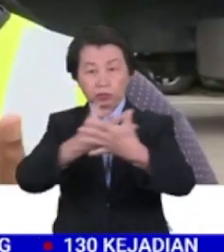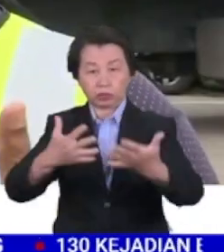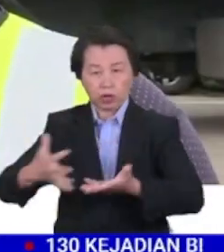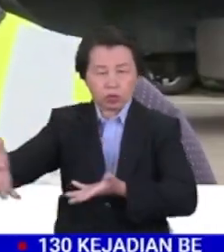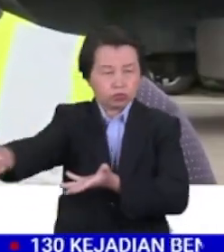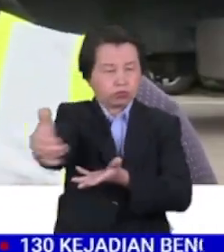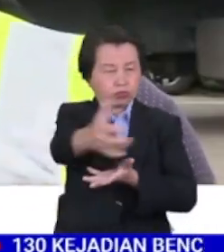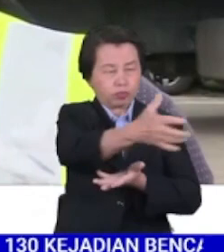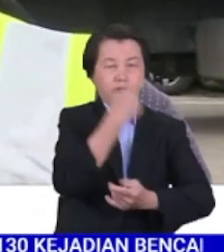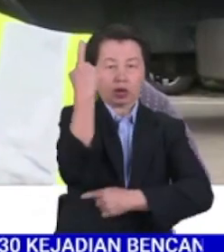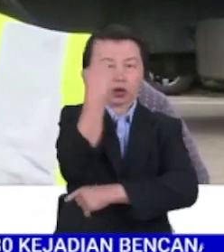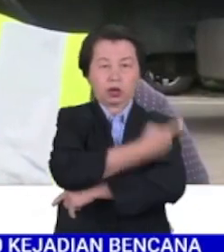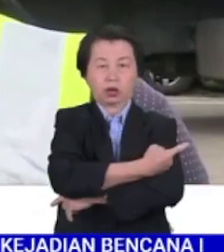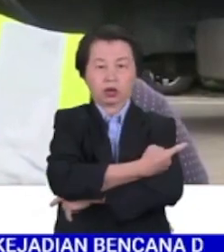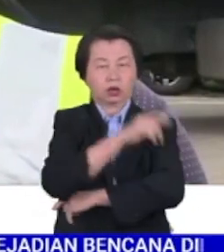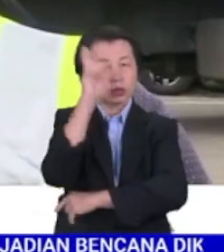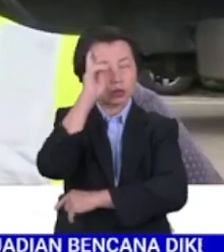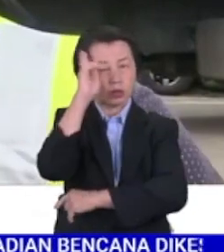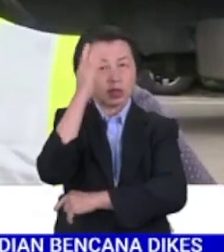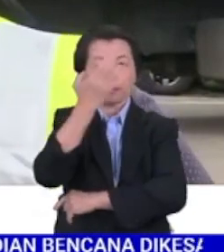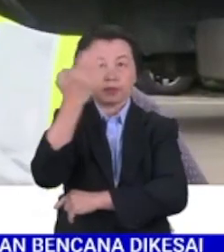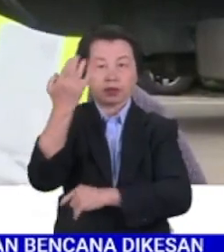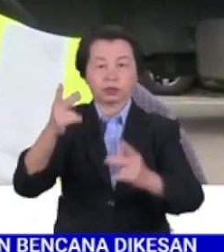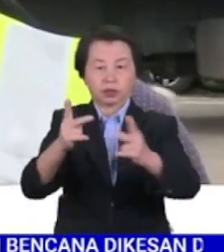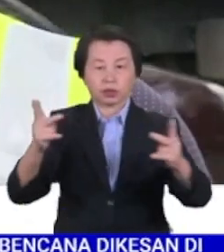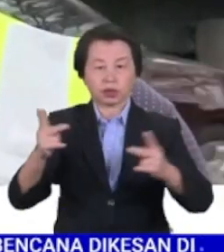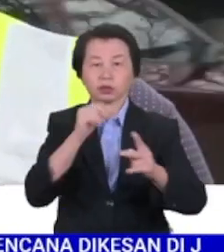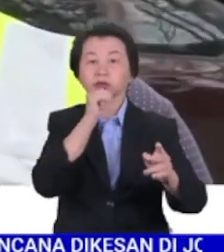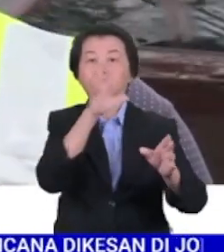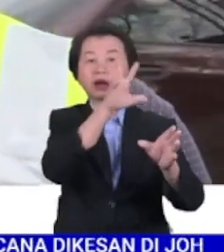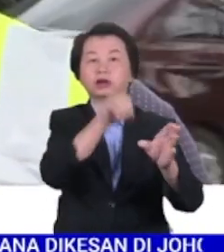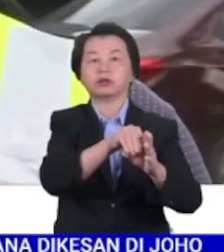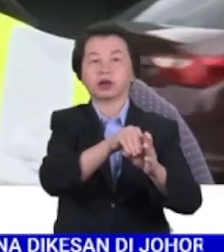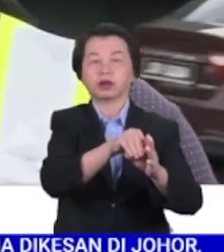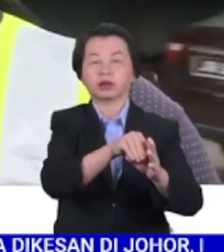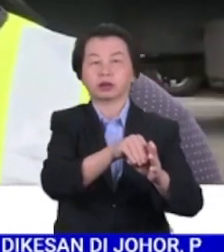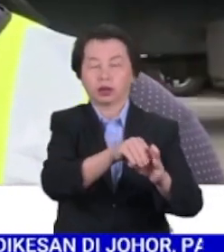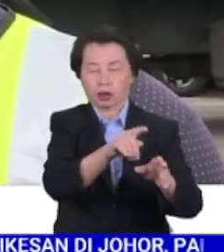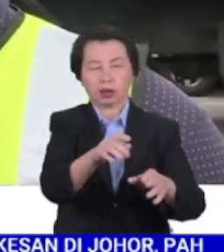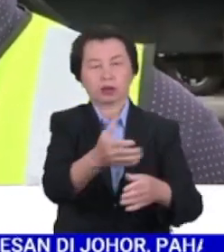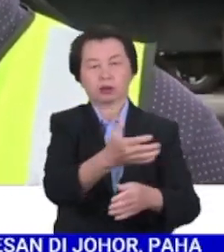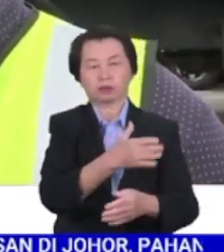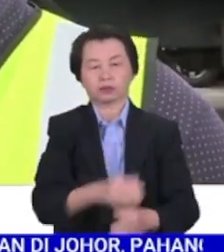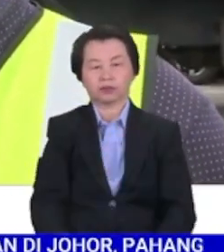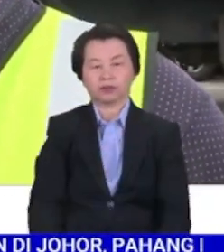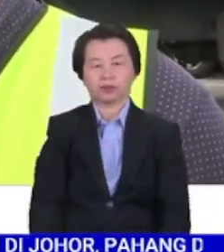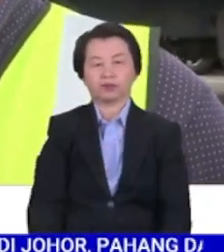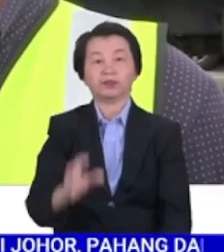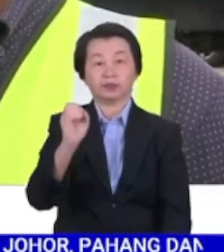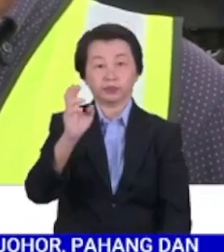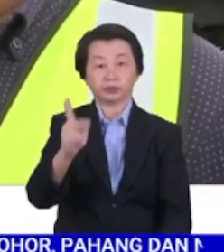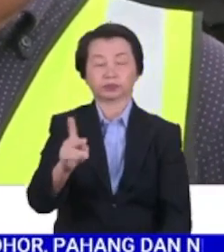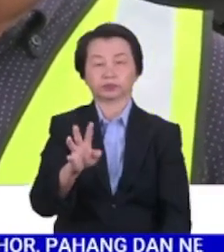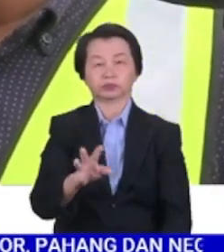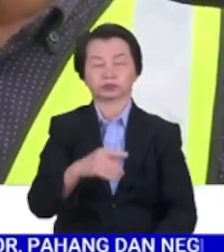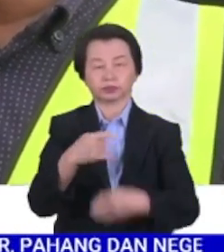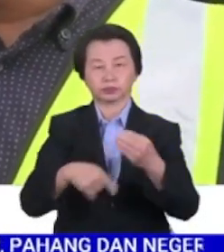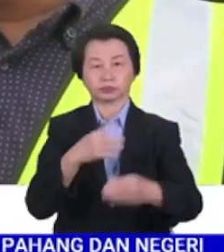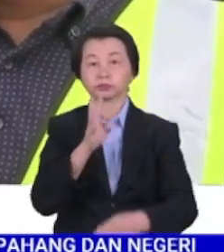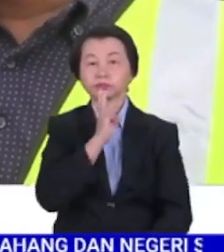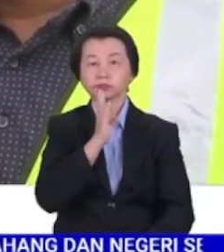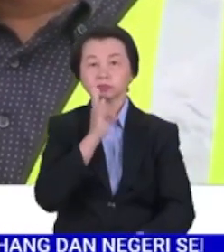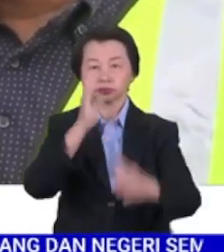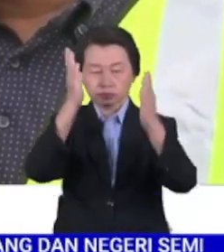kutipan harian seperti mana biasa di kawasan-kawasan yang tak terlibat oleh banjir. Baik Tuan, kalau kita bercakap pasal